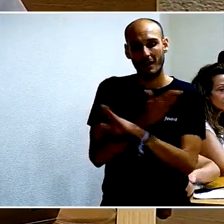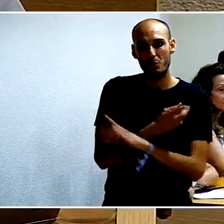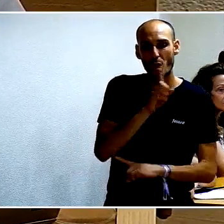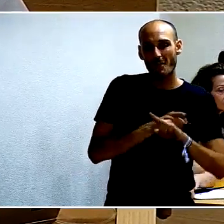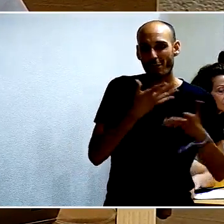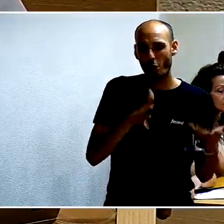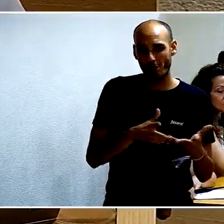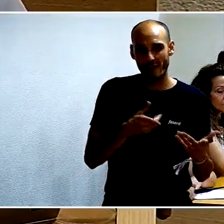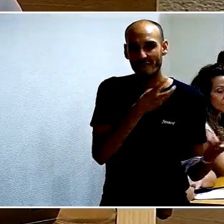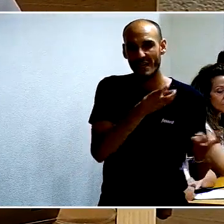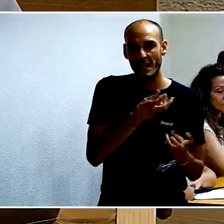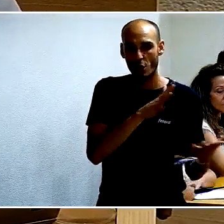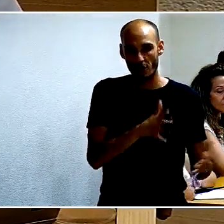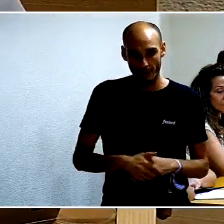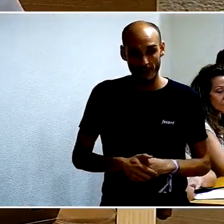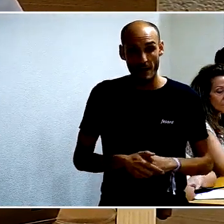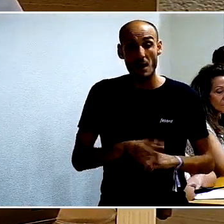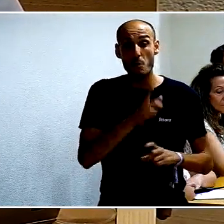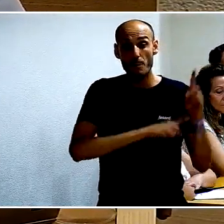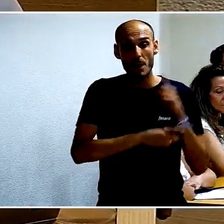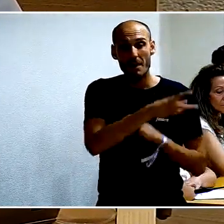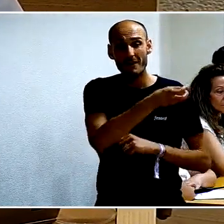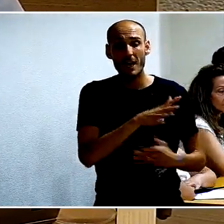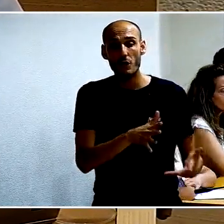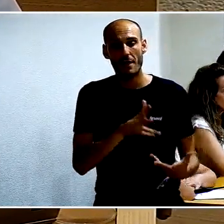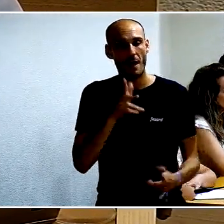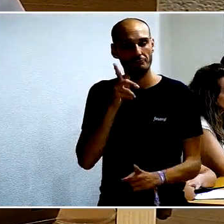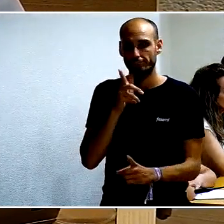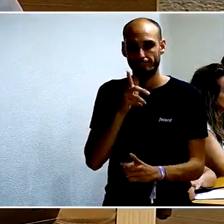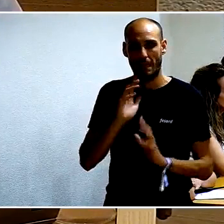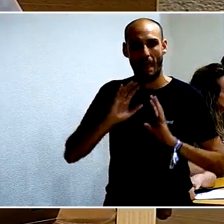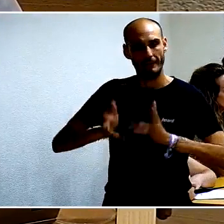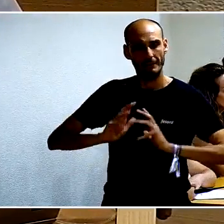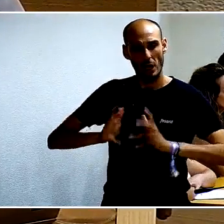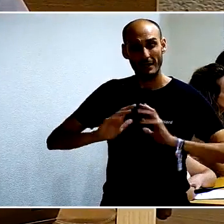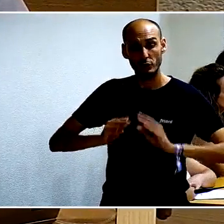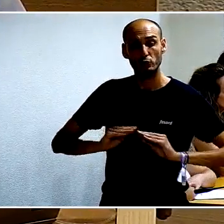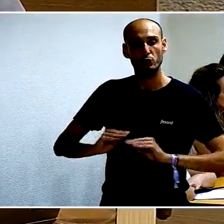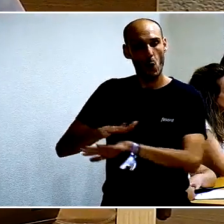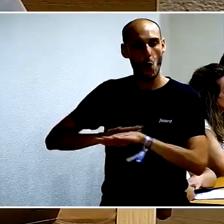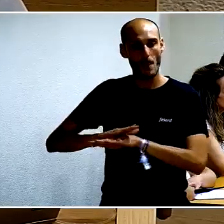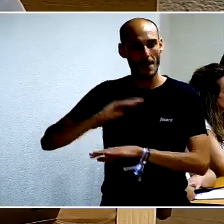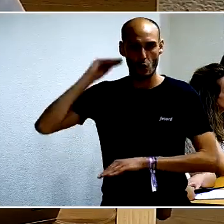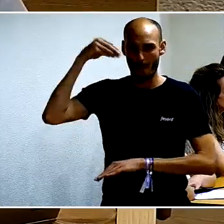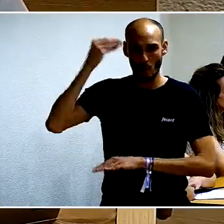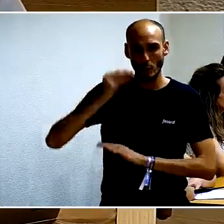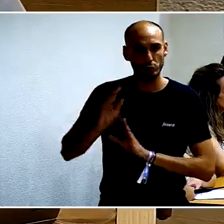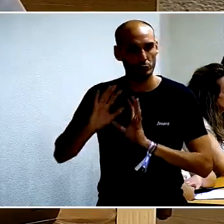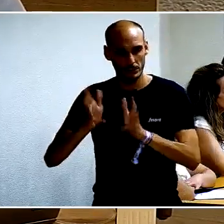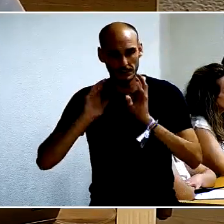abans. L'origen del problema és l'agressió sistemàtica del govern de Marroc, al qual els